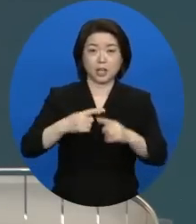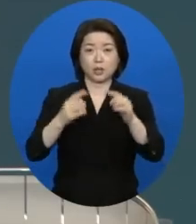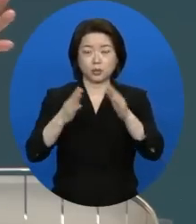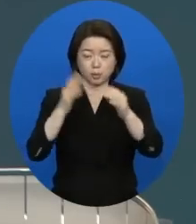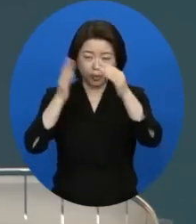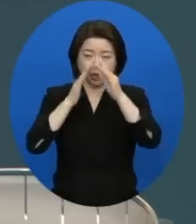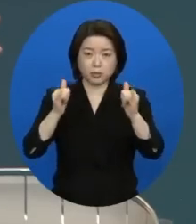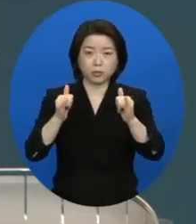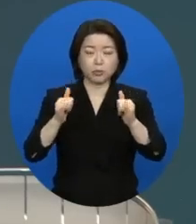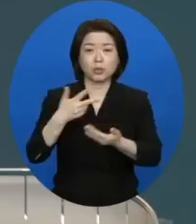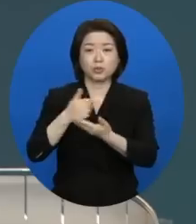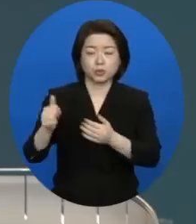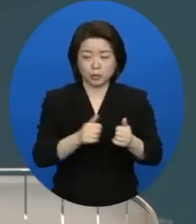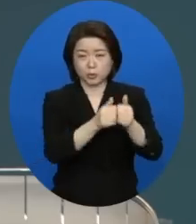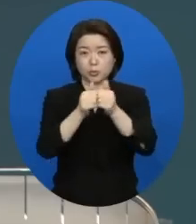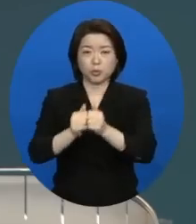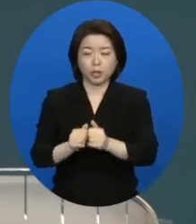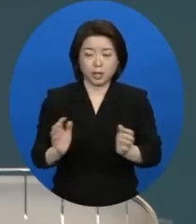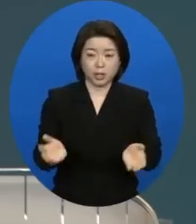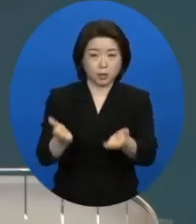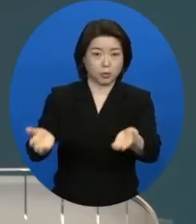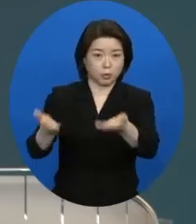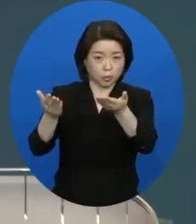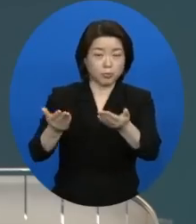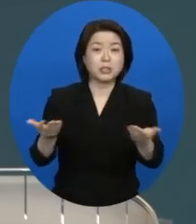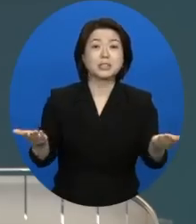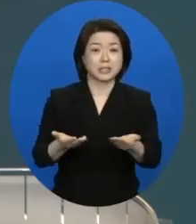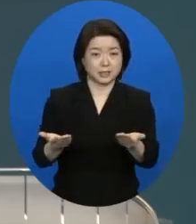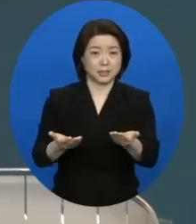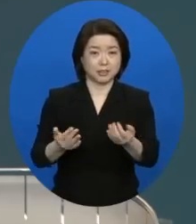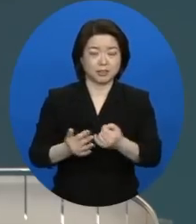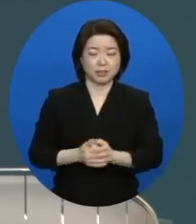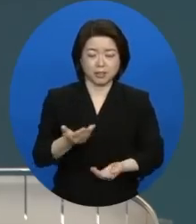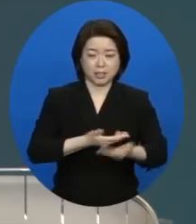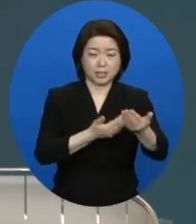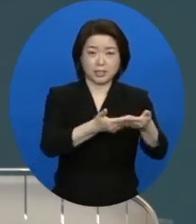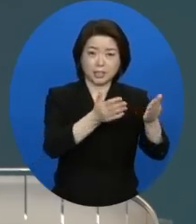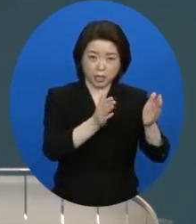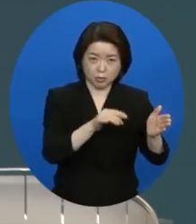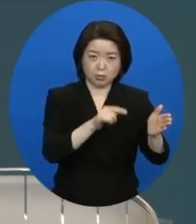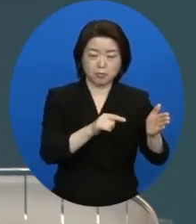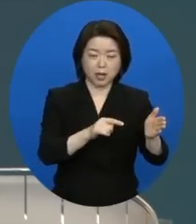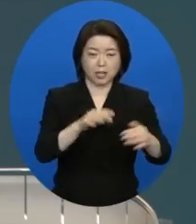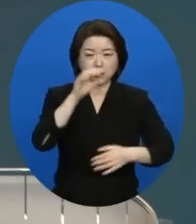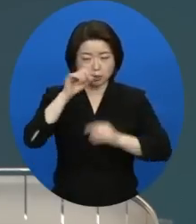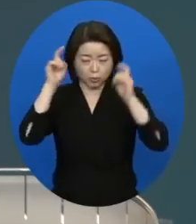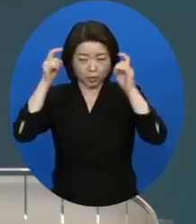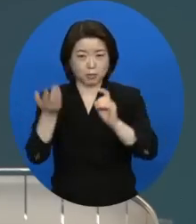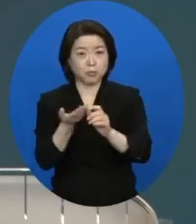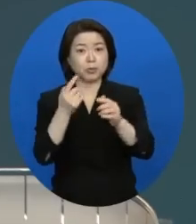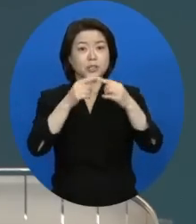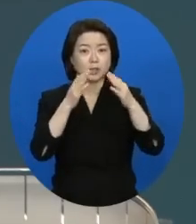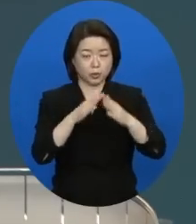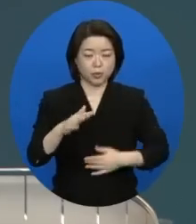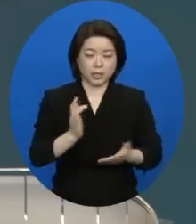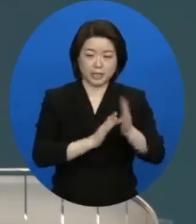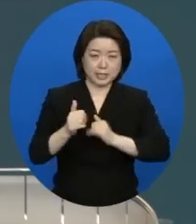성도들을 주님과 동행하도록 돕는 사역입니다. 나눔방이 또 선한목자교회가